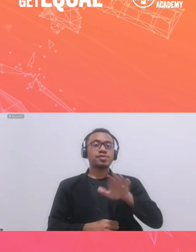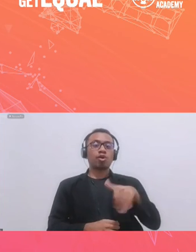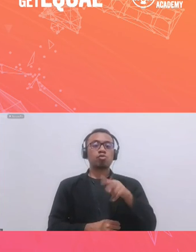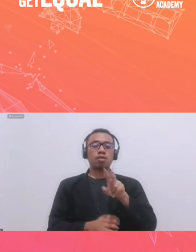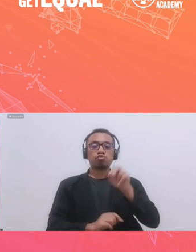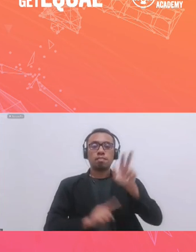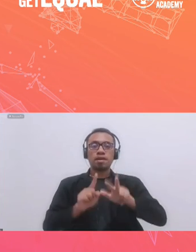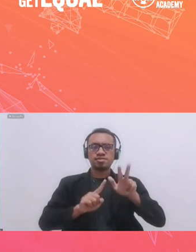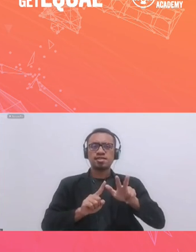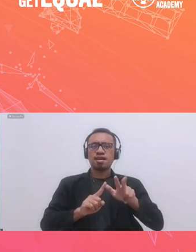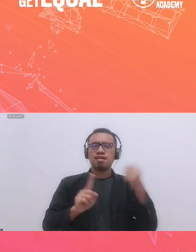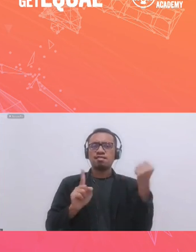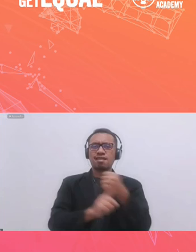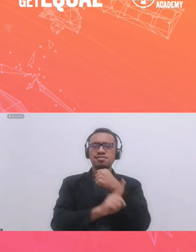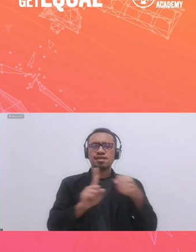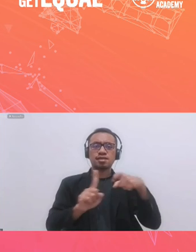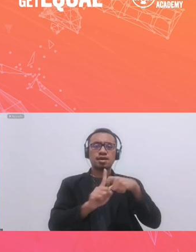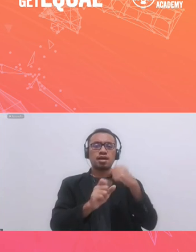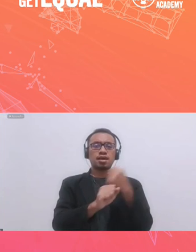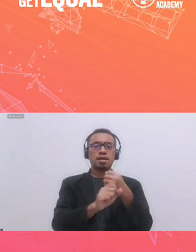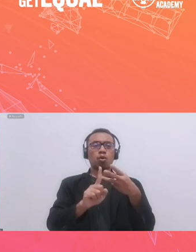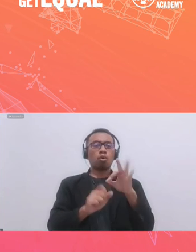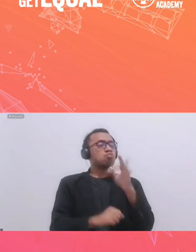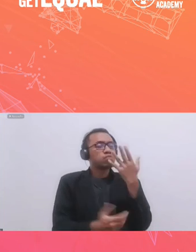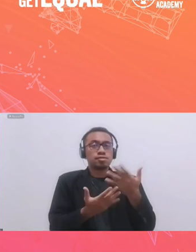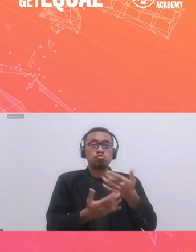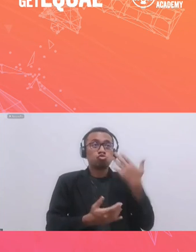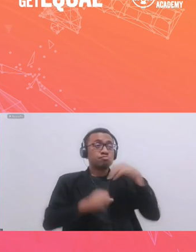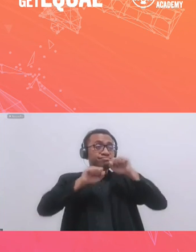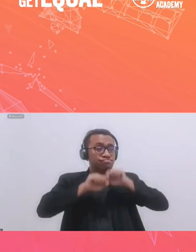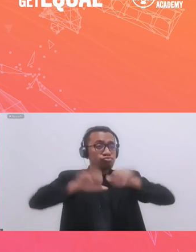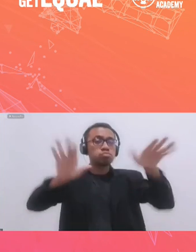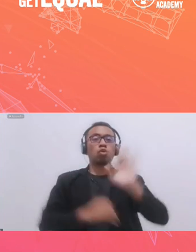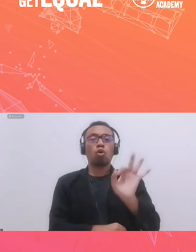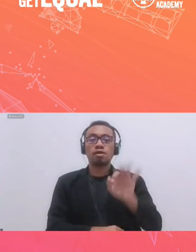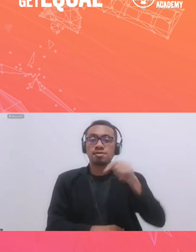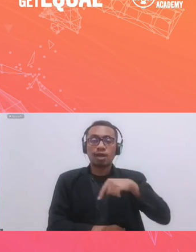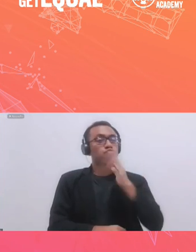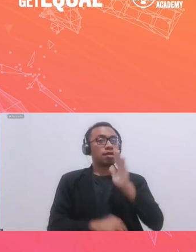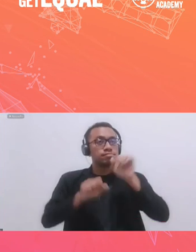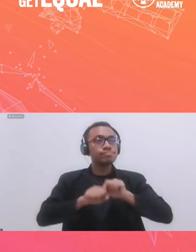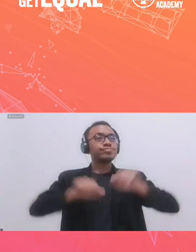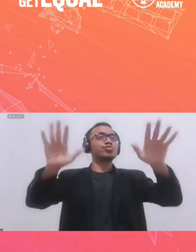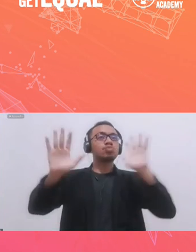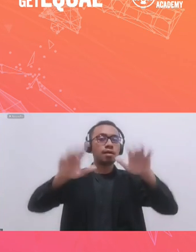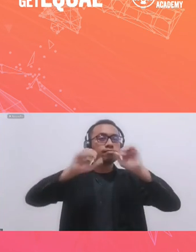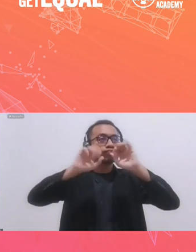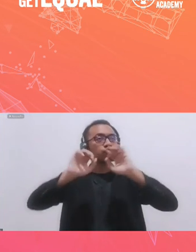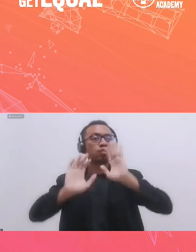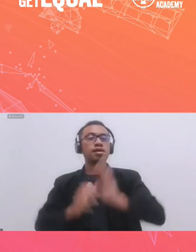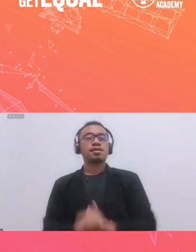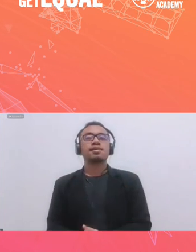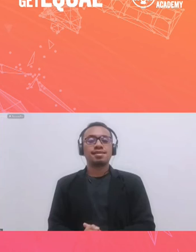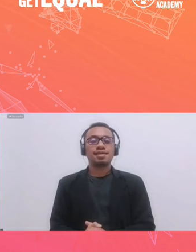gender online belum semarak sekarang. Jadi waktu itu di saat kita melakukan survei pelecehan seksual di ruang publik, kita